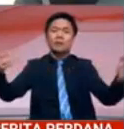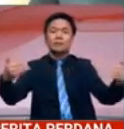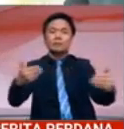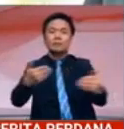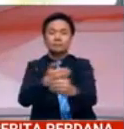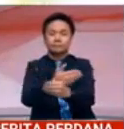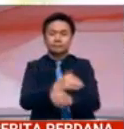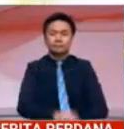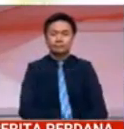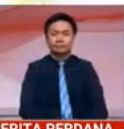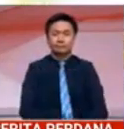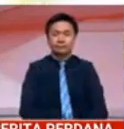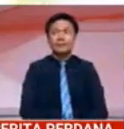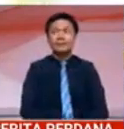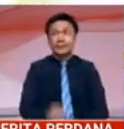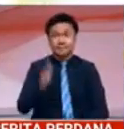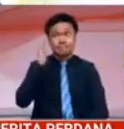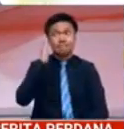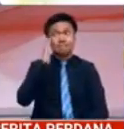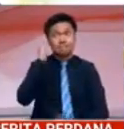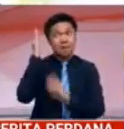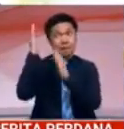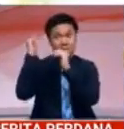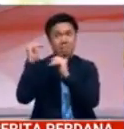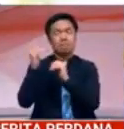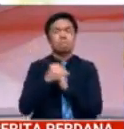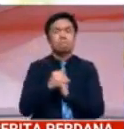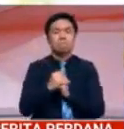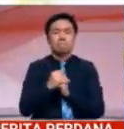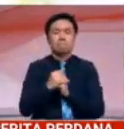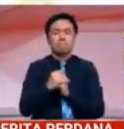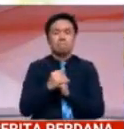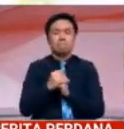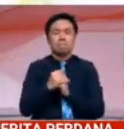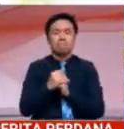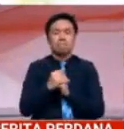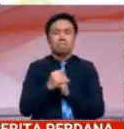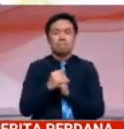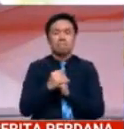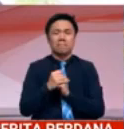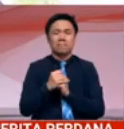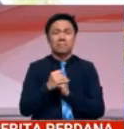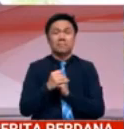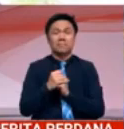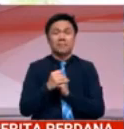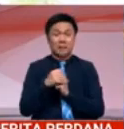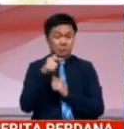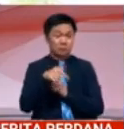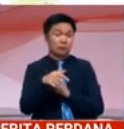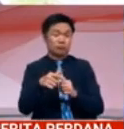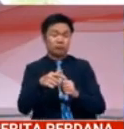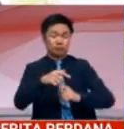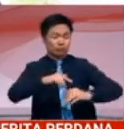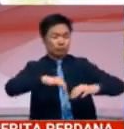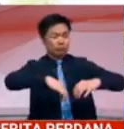Itu harapan saya, kalau boleh kita dapat satu tempat menjual